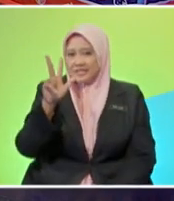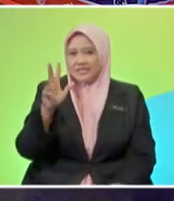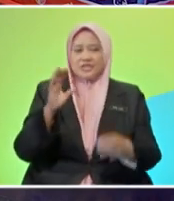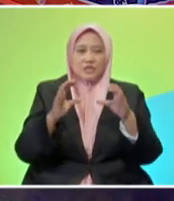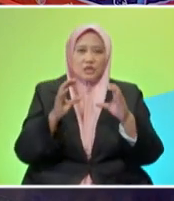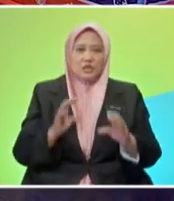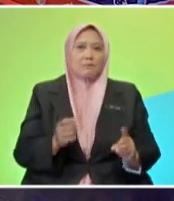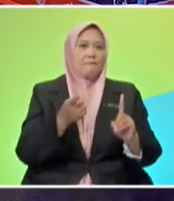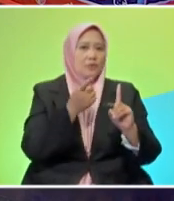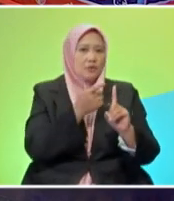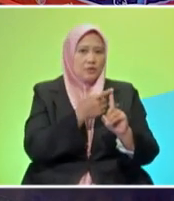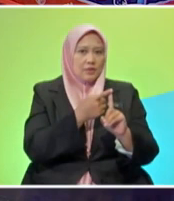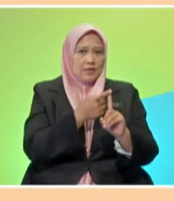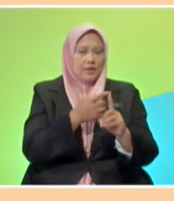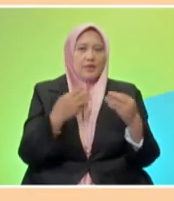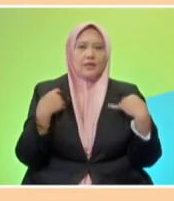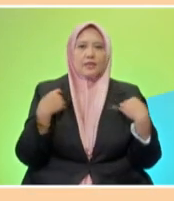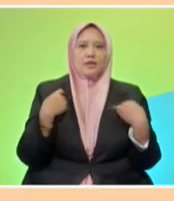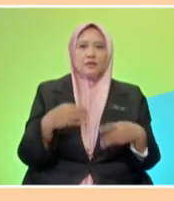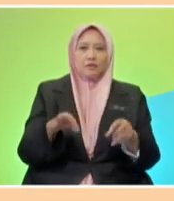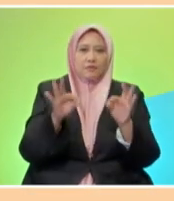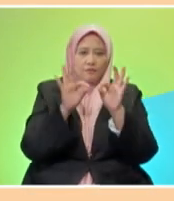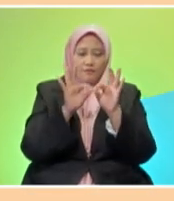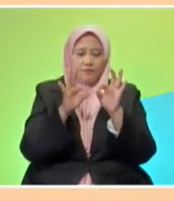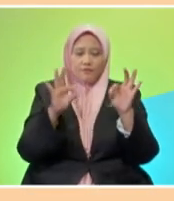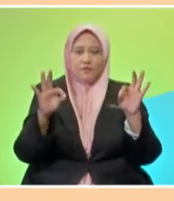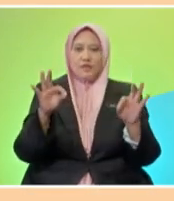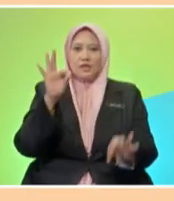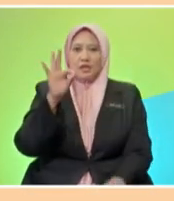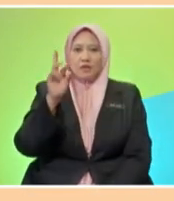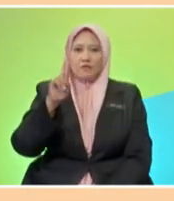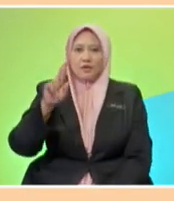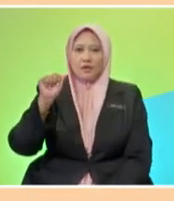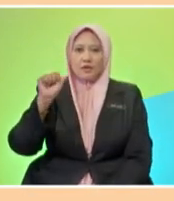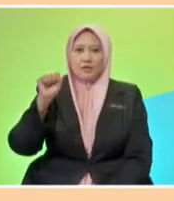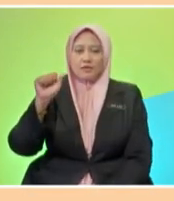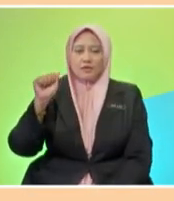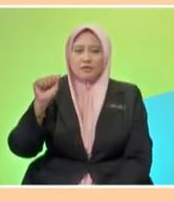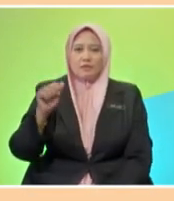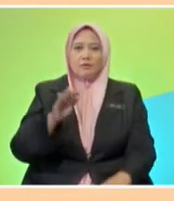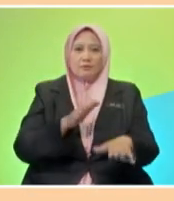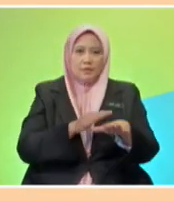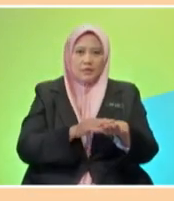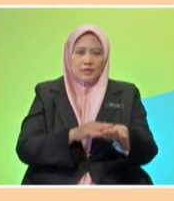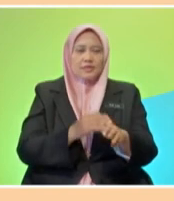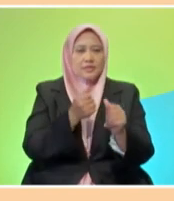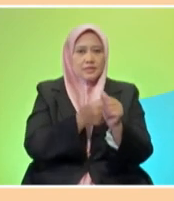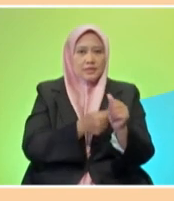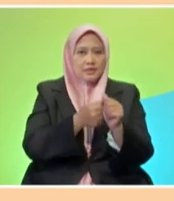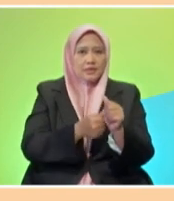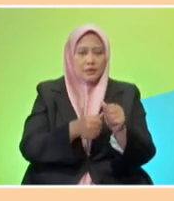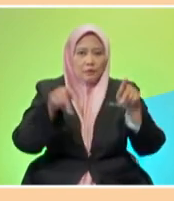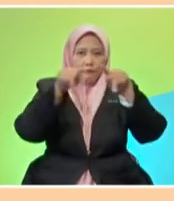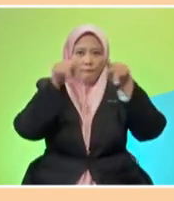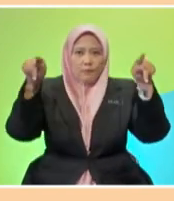Yang pertama, frasa ataupun ayat yang pertama dalam setiap perenggan. Yang kedua, lazimnya